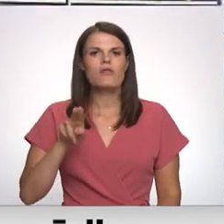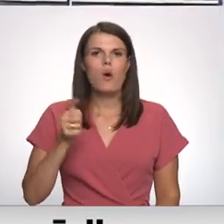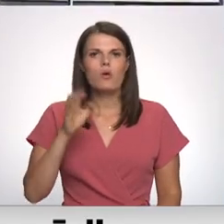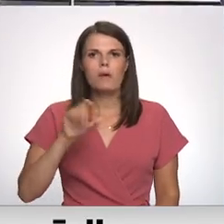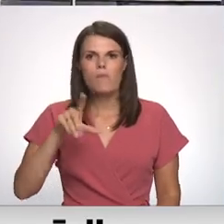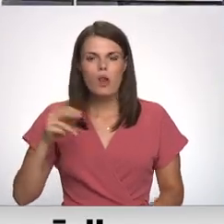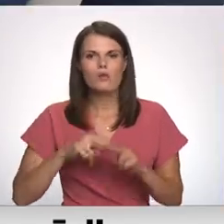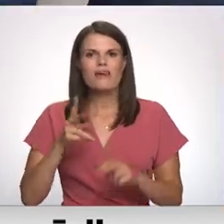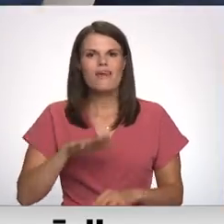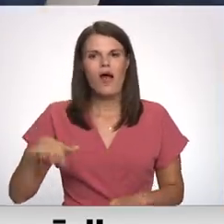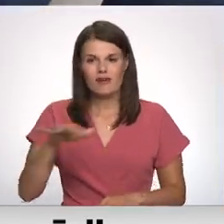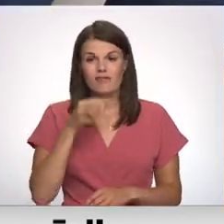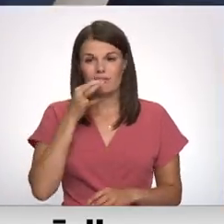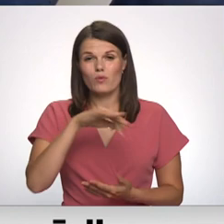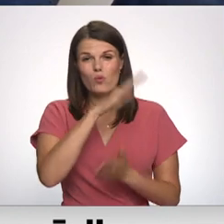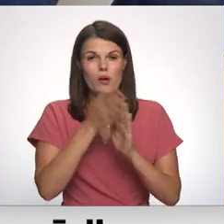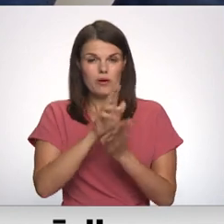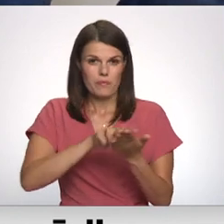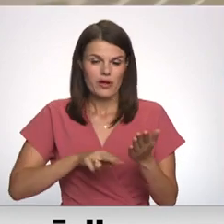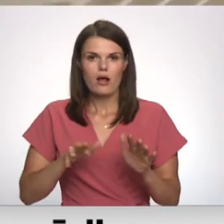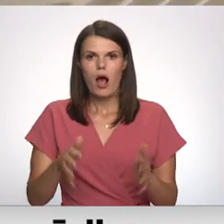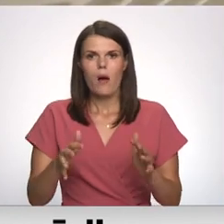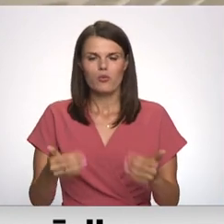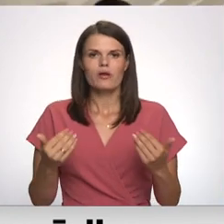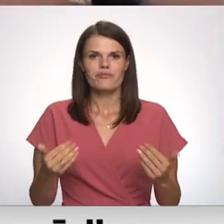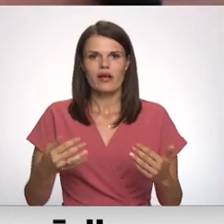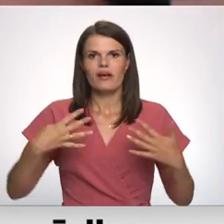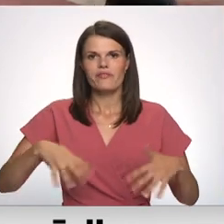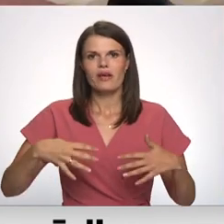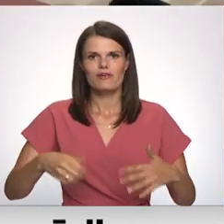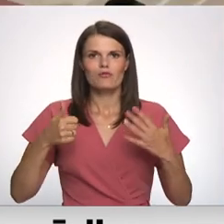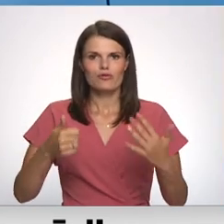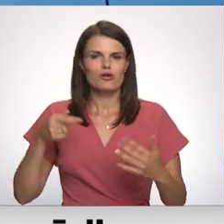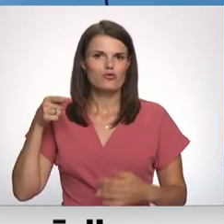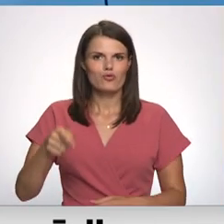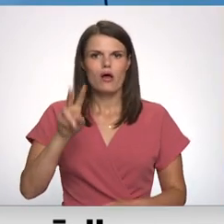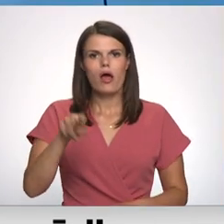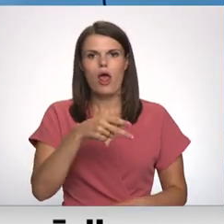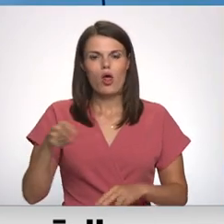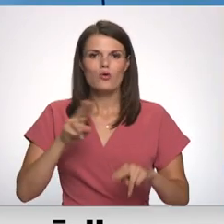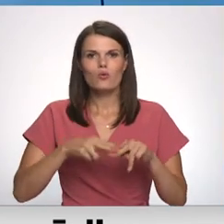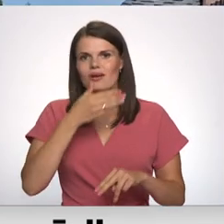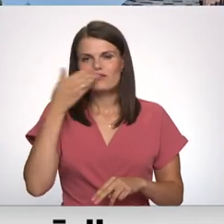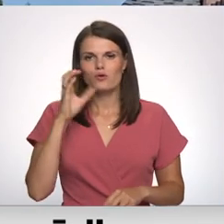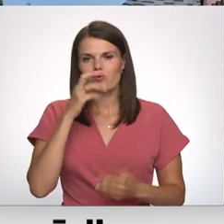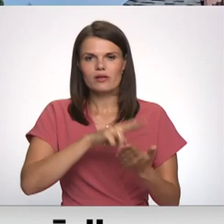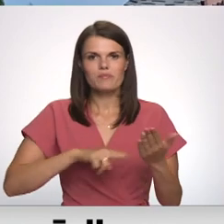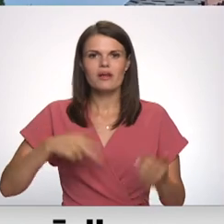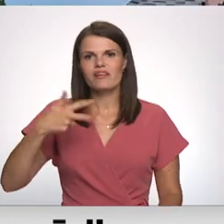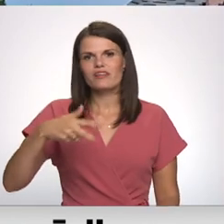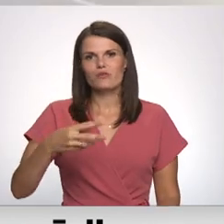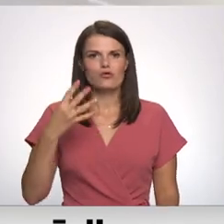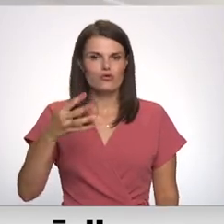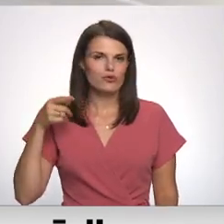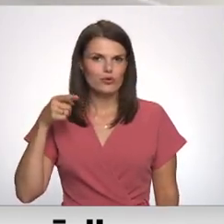kopējā iedzīvotāja parāda apjoma apkura pagaidām ir ap 96 tūkstošiem eiro un par silto ūdeni 34 tūkstoši